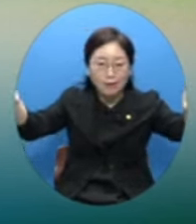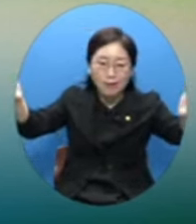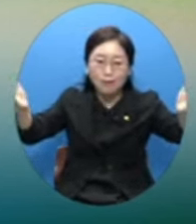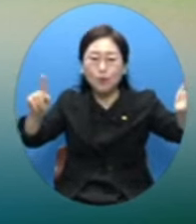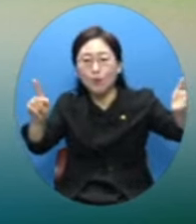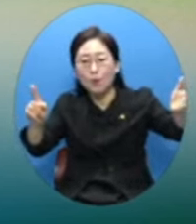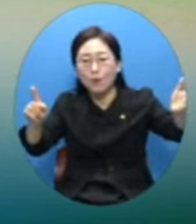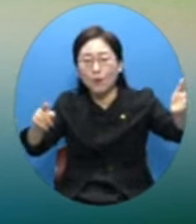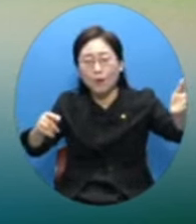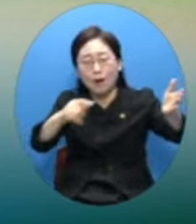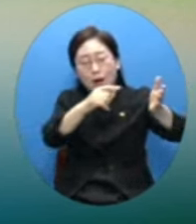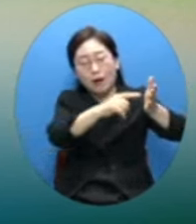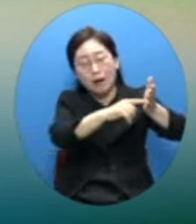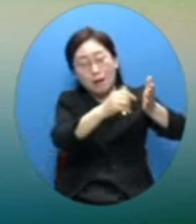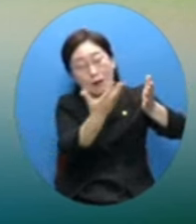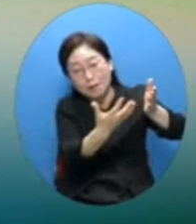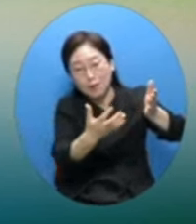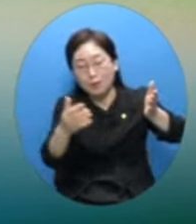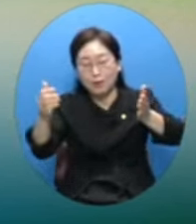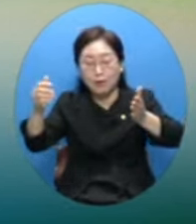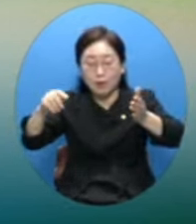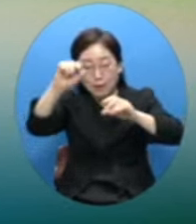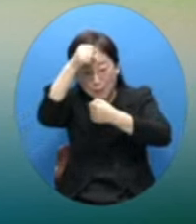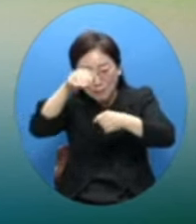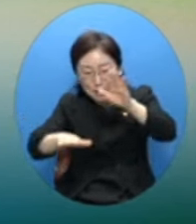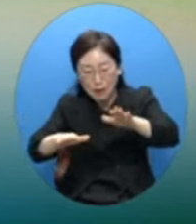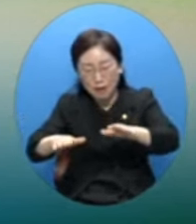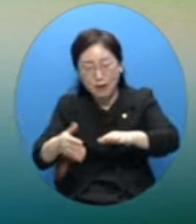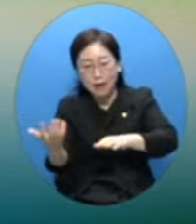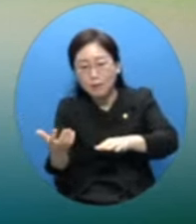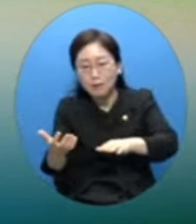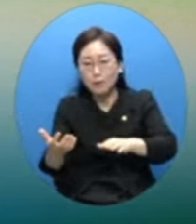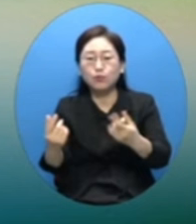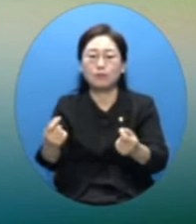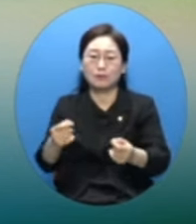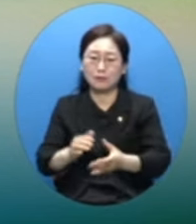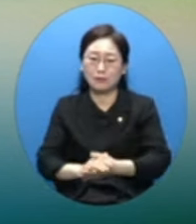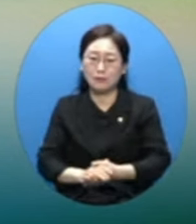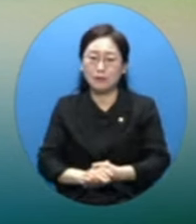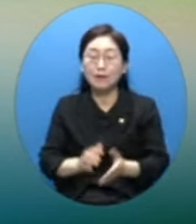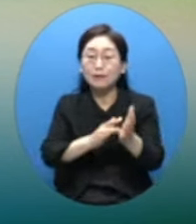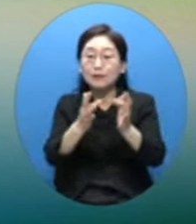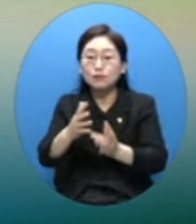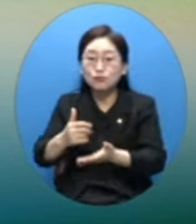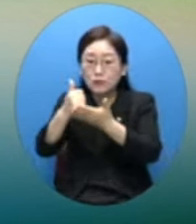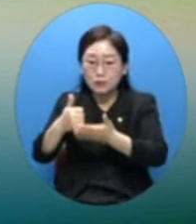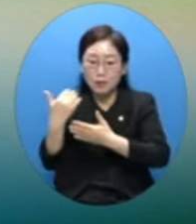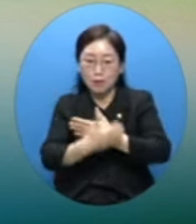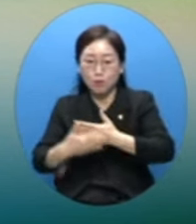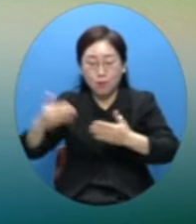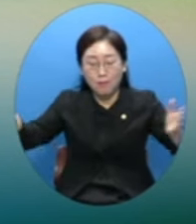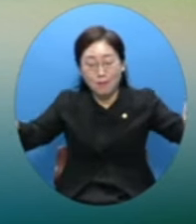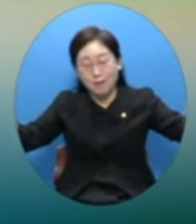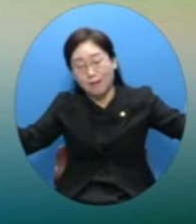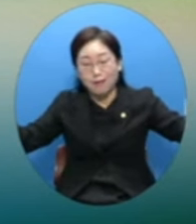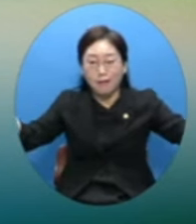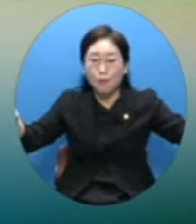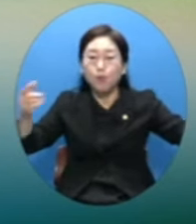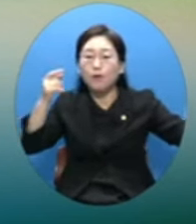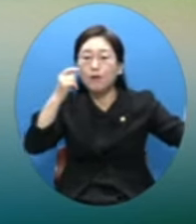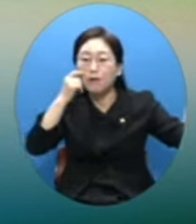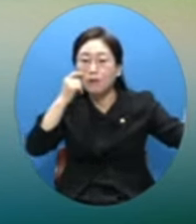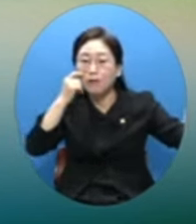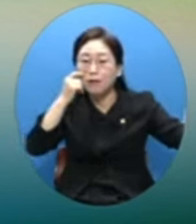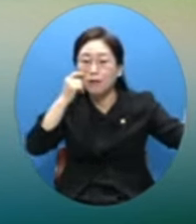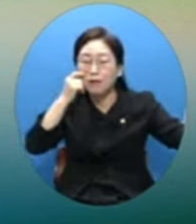따라서 손이 찢겨 나가고 발이 찢겨지는 고통을 겪으 예수님이 몸의 자세를 바꾸자 하셔도 조금도